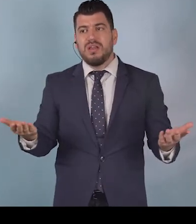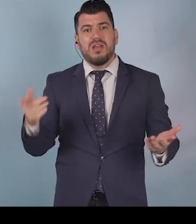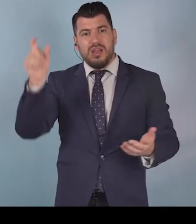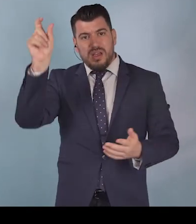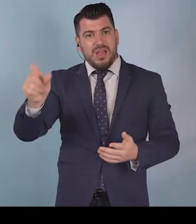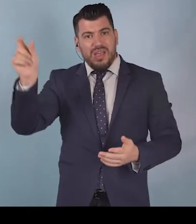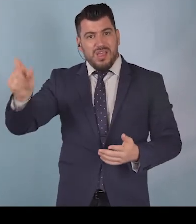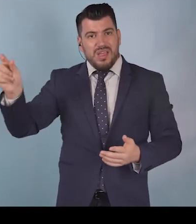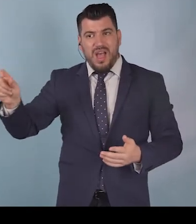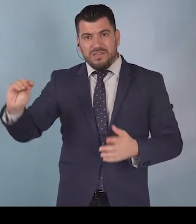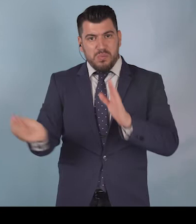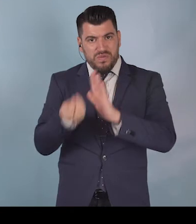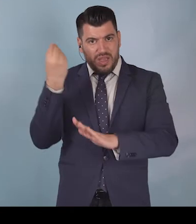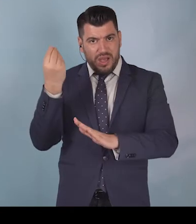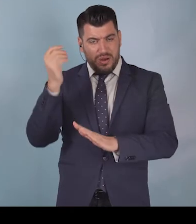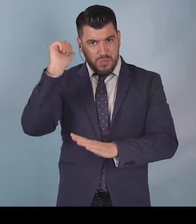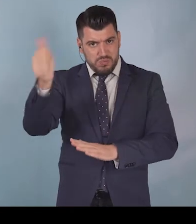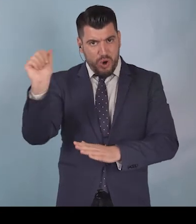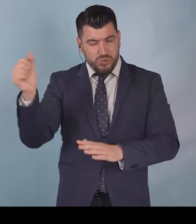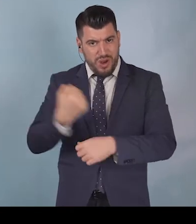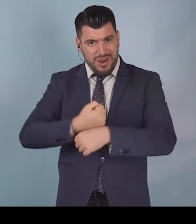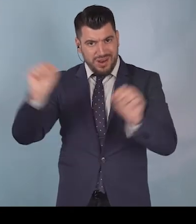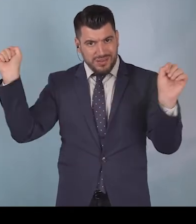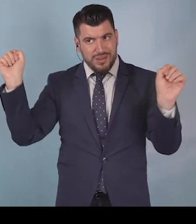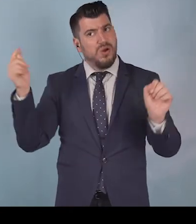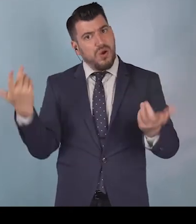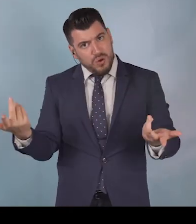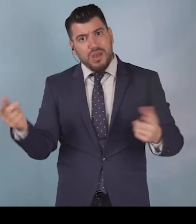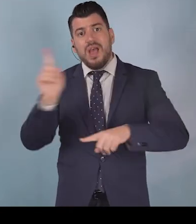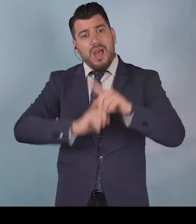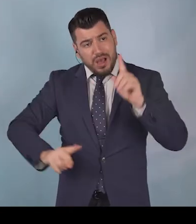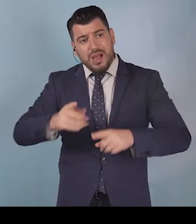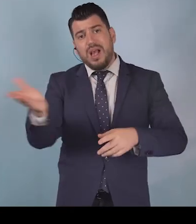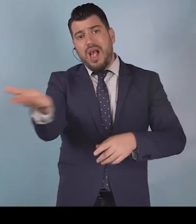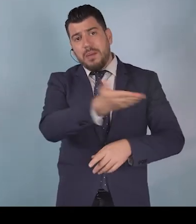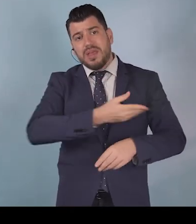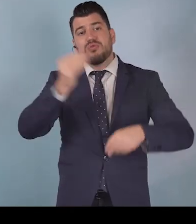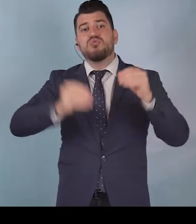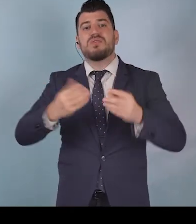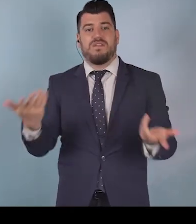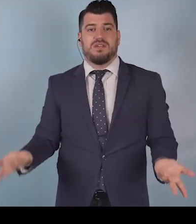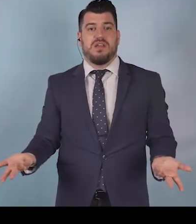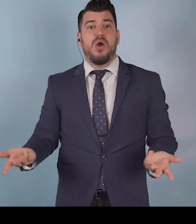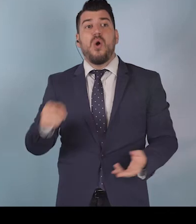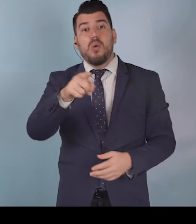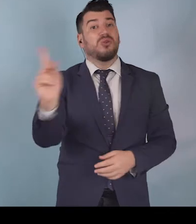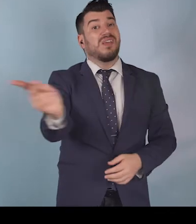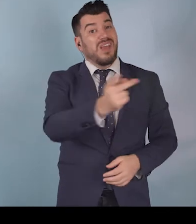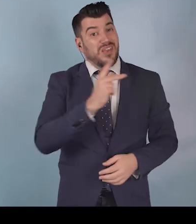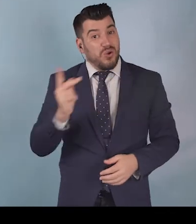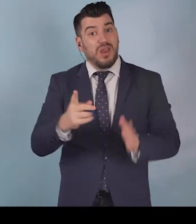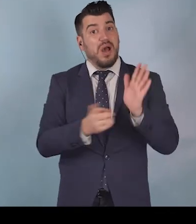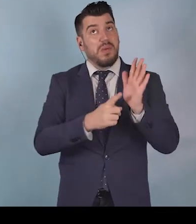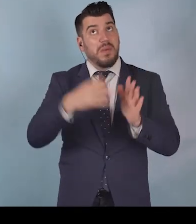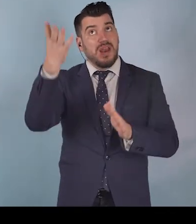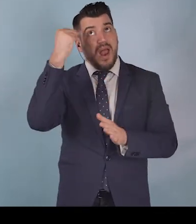φορές εκλέγονται από εκείνους που έχουν τα ίδια ανακλαστικά, γιατί ποτέ οι εκλεγόμενοι δεν είναι ανεξάρτητοι από τους εκλέγοντες. Άρα αυτό είναι